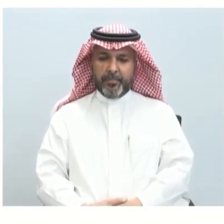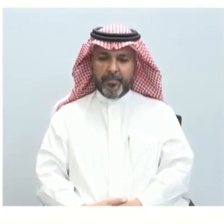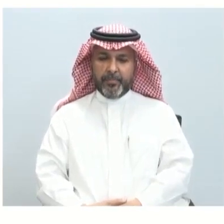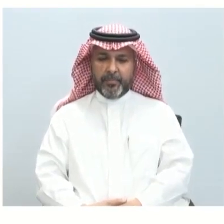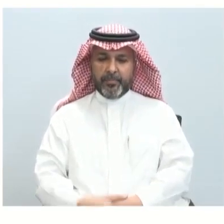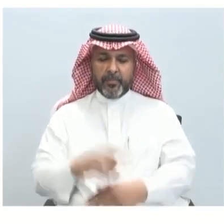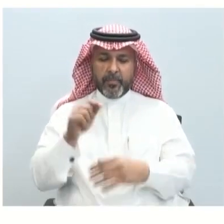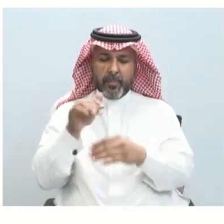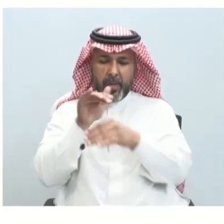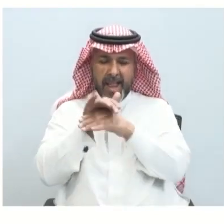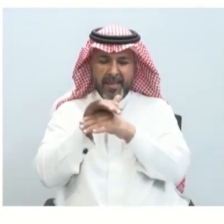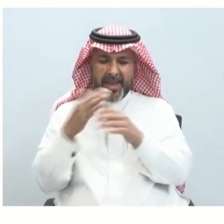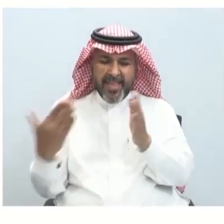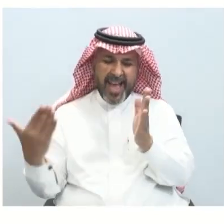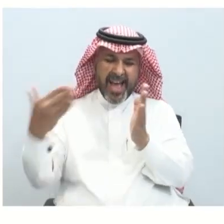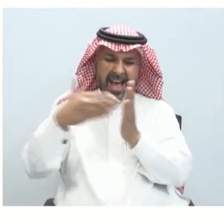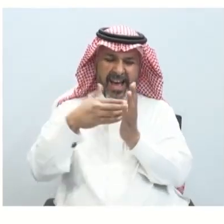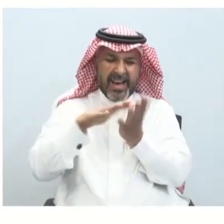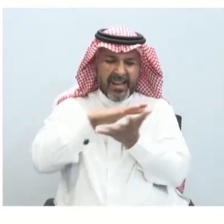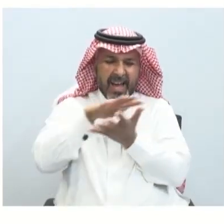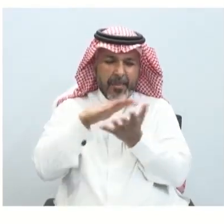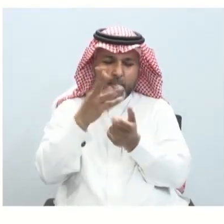الاحداث التي تحدث في و